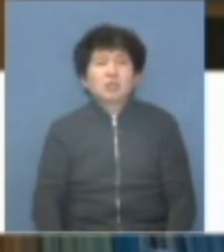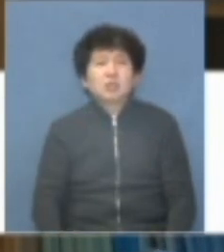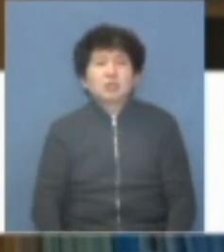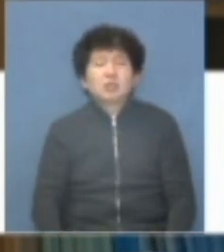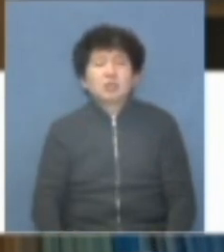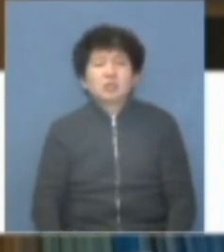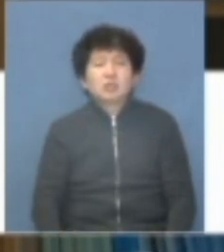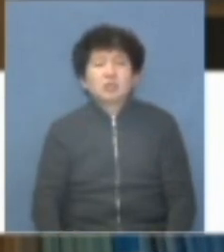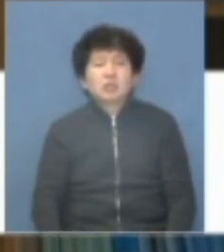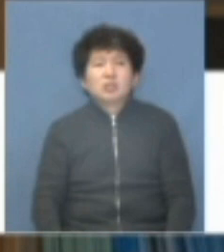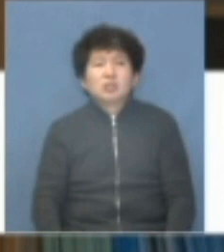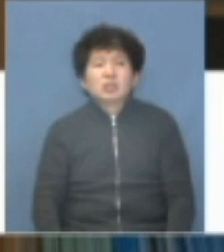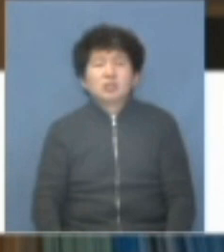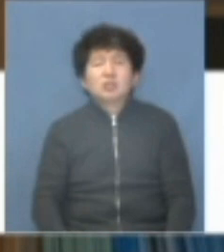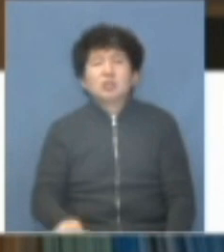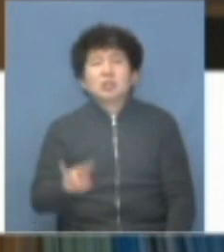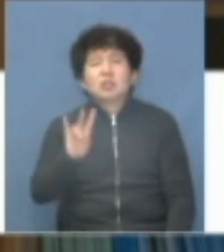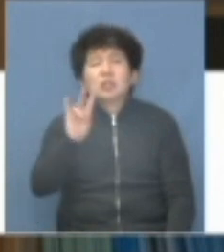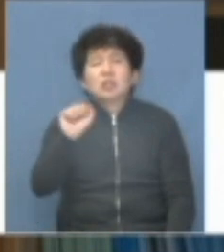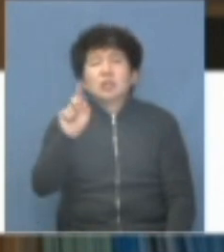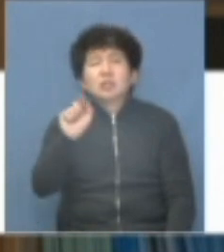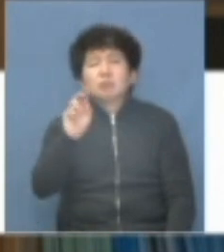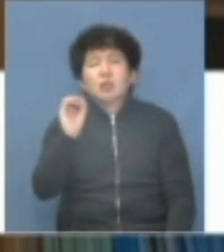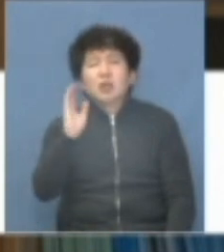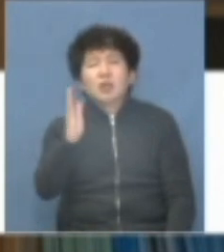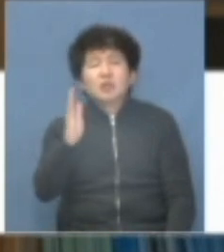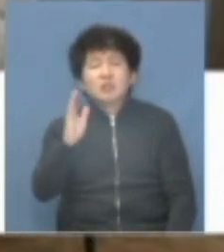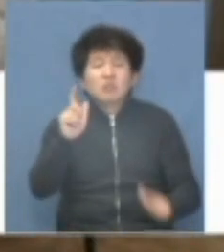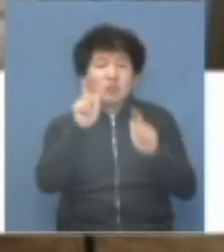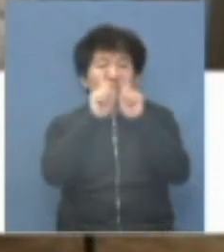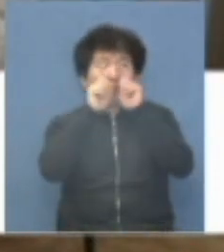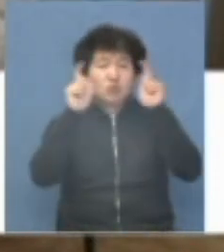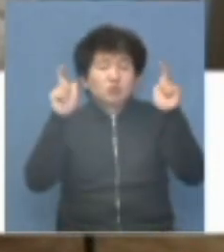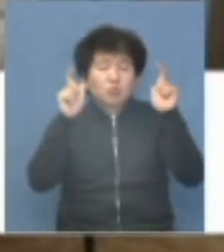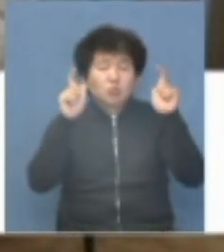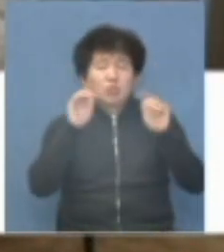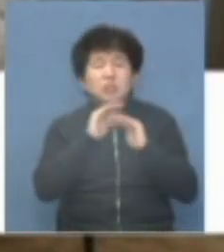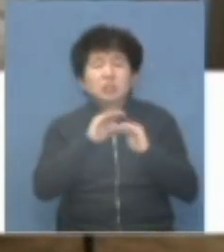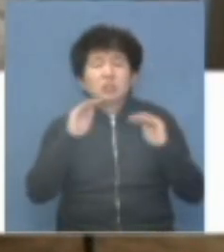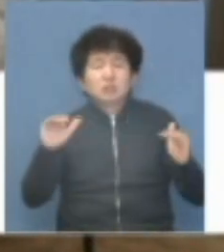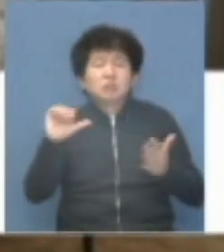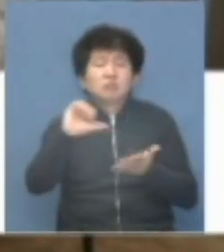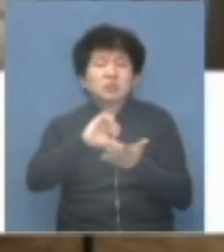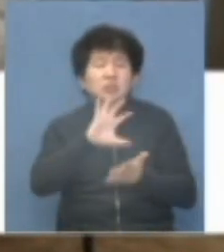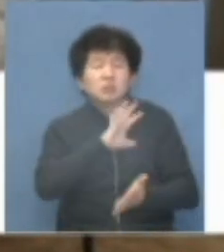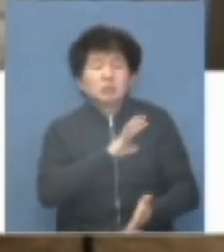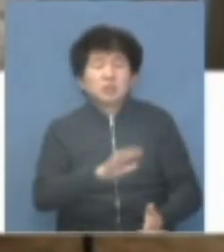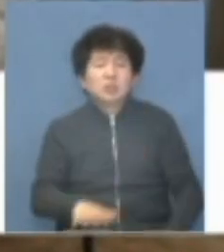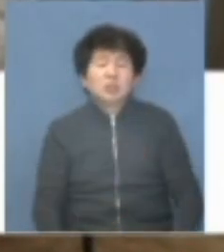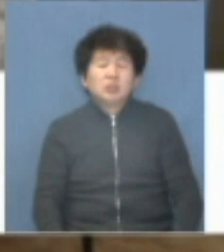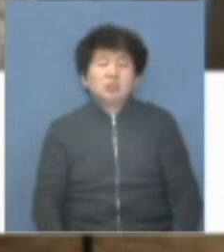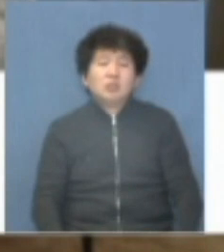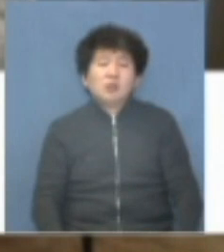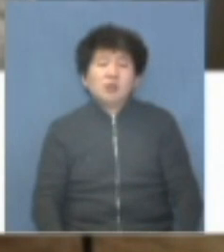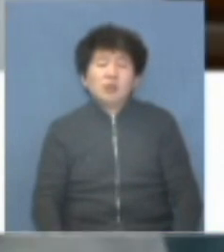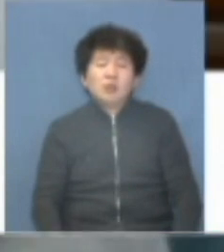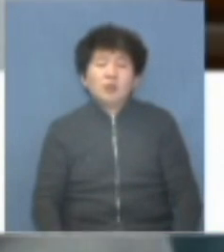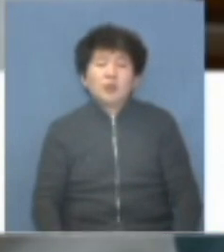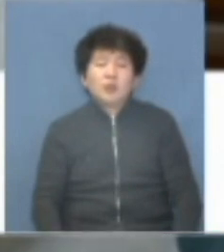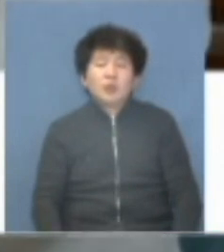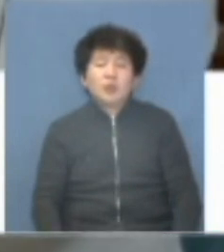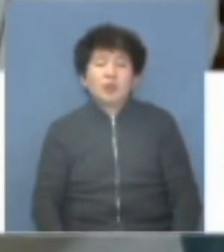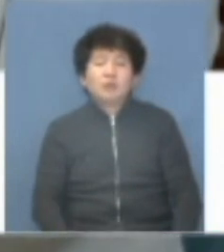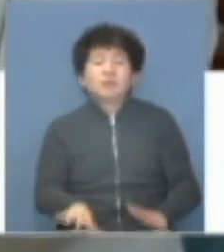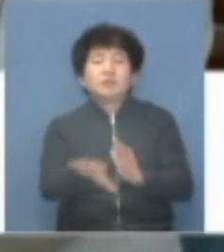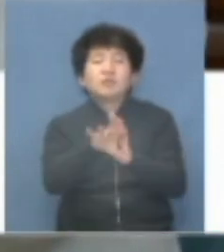департаменті, Назарбаев мектептерінен үміткерлер қатысуда. Сайыс 4 кезеңге бөлінген. Әр кезеңде қатысушылар берілген ұяшықты